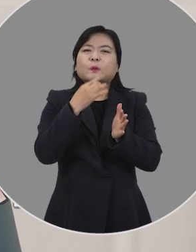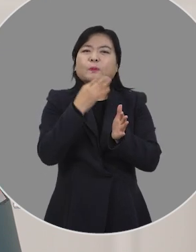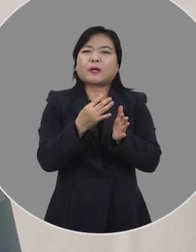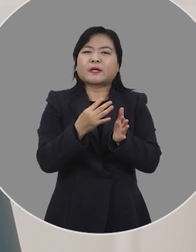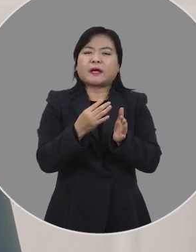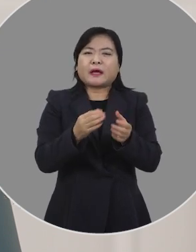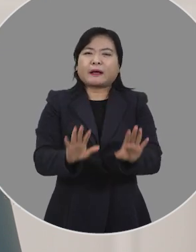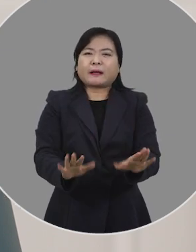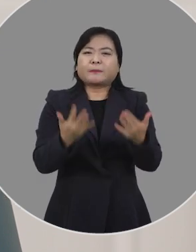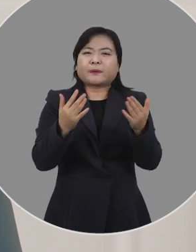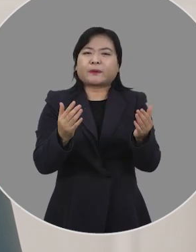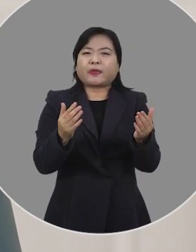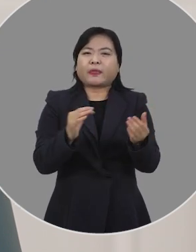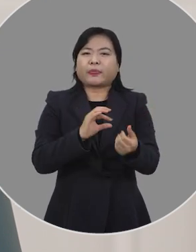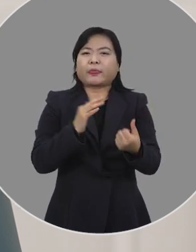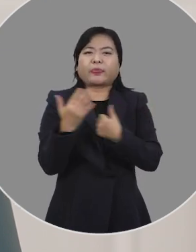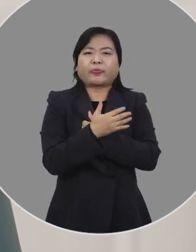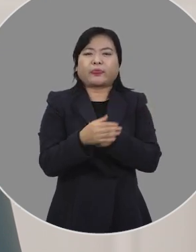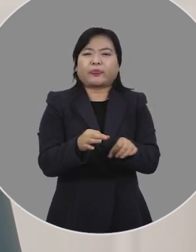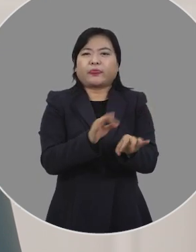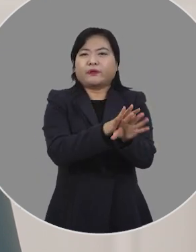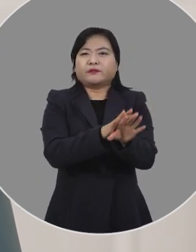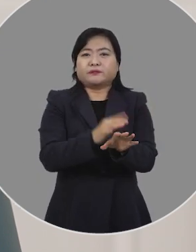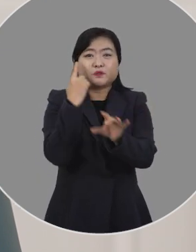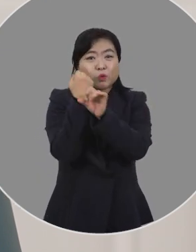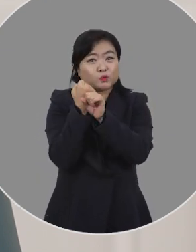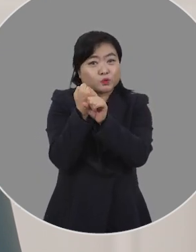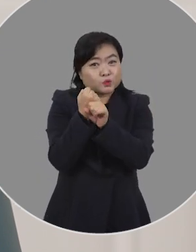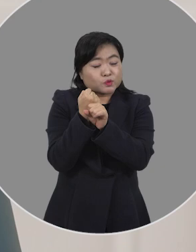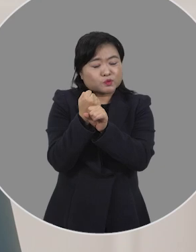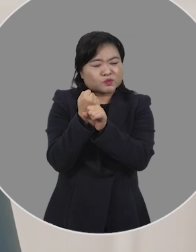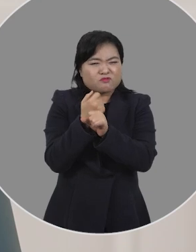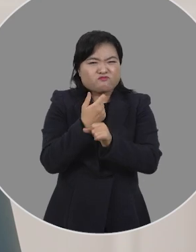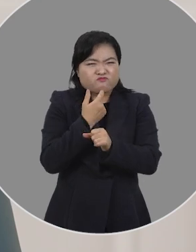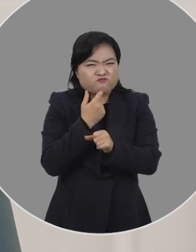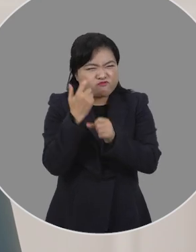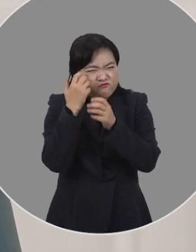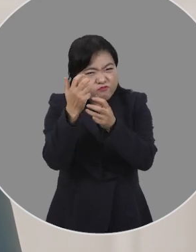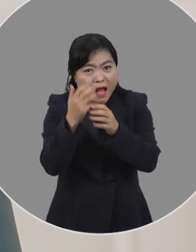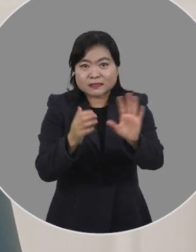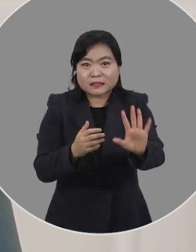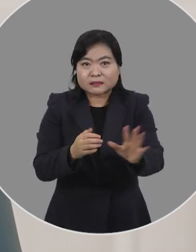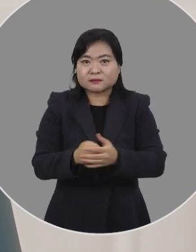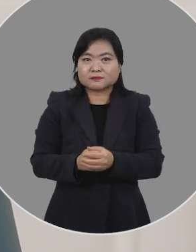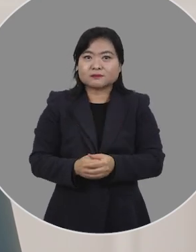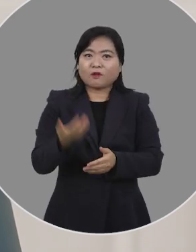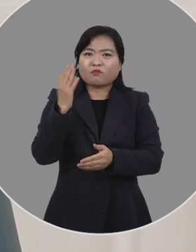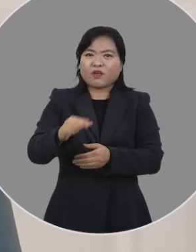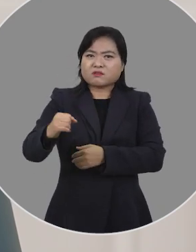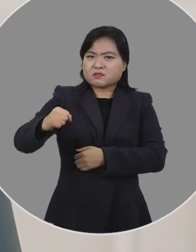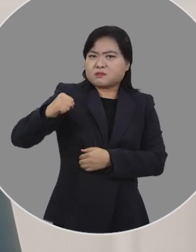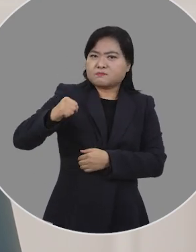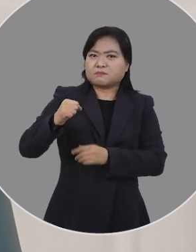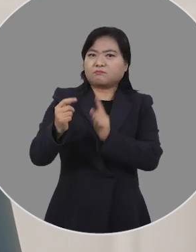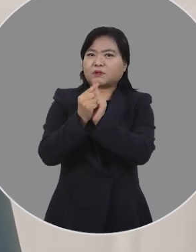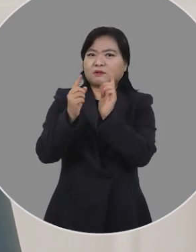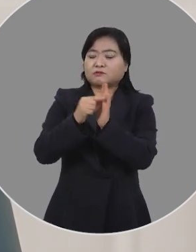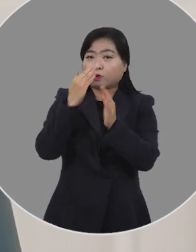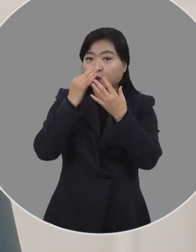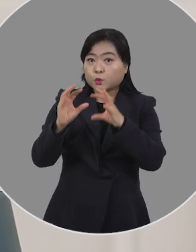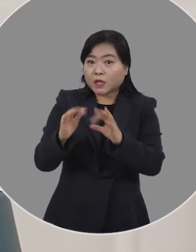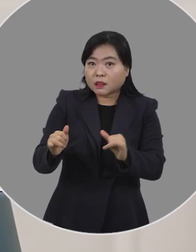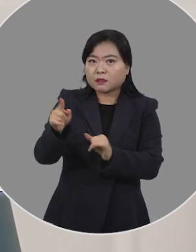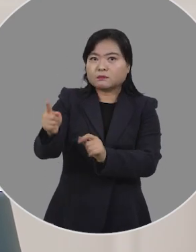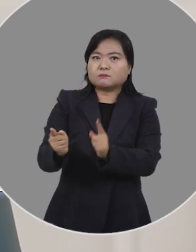하고 증거도 없고요. 연구도 집요하게 안 하니까. 근데 이제 센 적을 만났을 때 유대인을 만났을